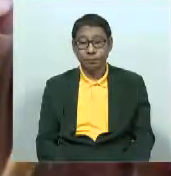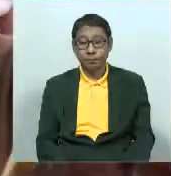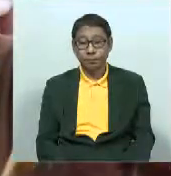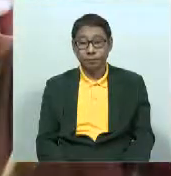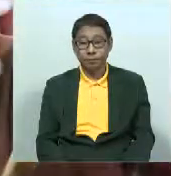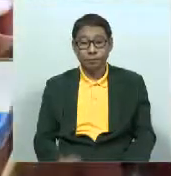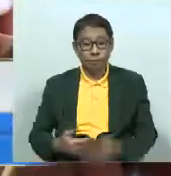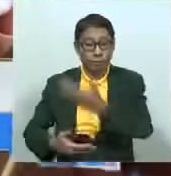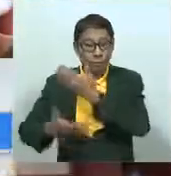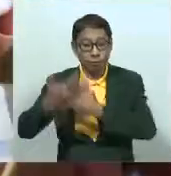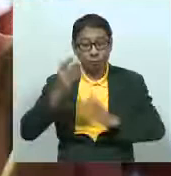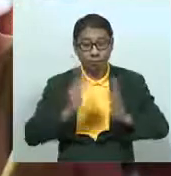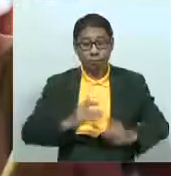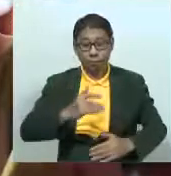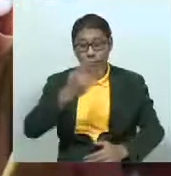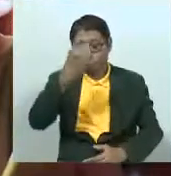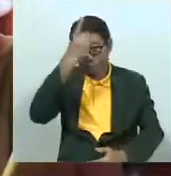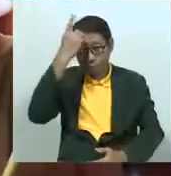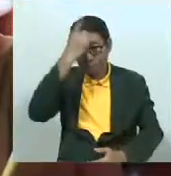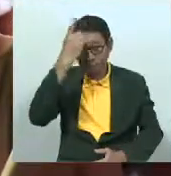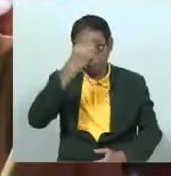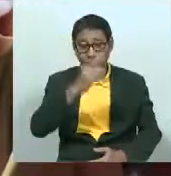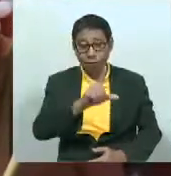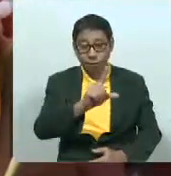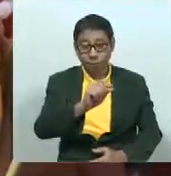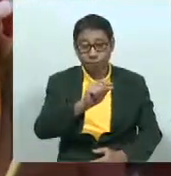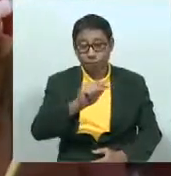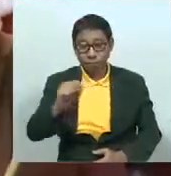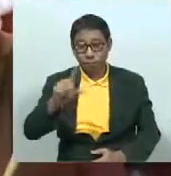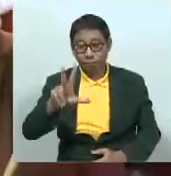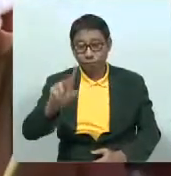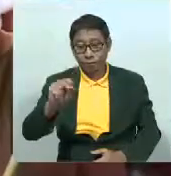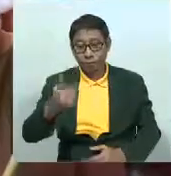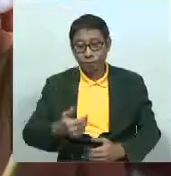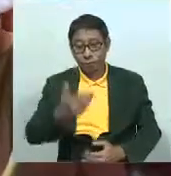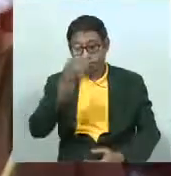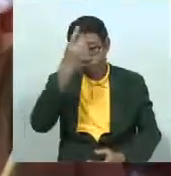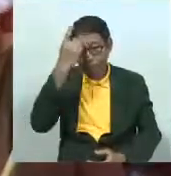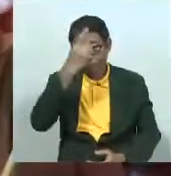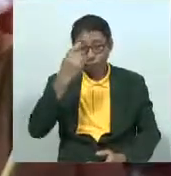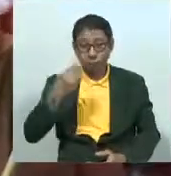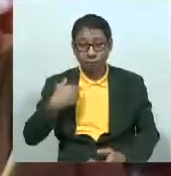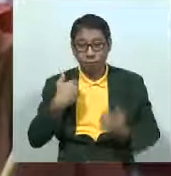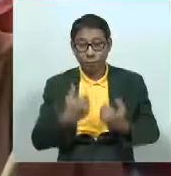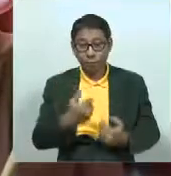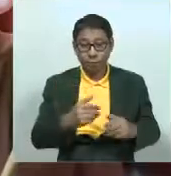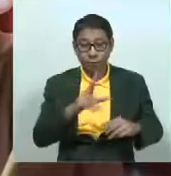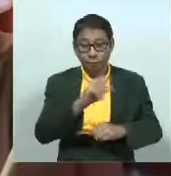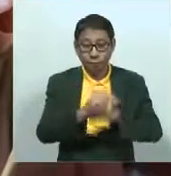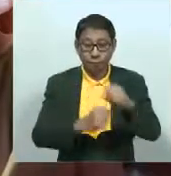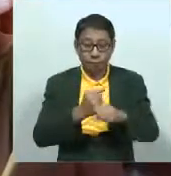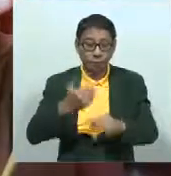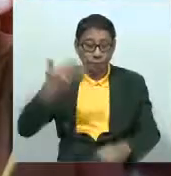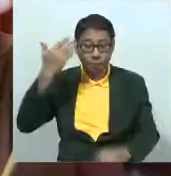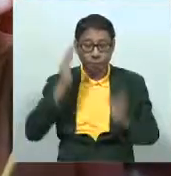สมัยก่อนเล่นเป็นนางเอกที่อายุ20กว่า30นะขึ้นไปนะแล้วก็เล่นเป็นนางเอกพวกนี้พูดถึงว่า30กว่าปีก่อนน่ะคน